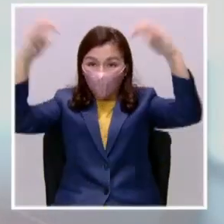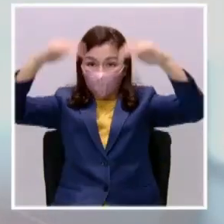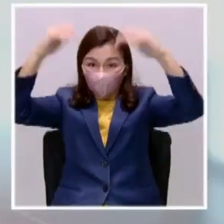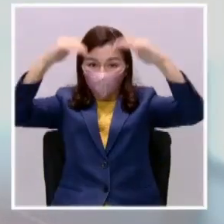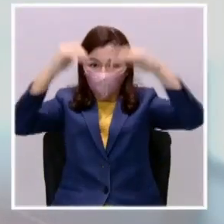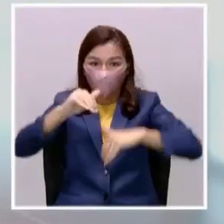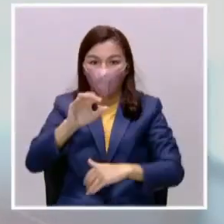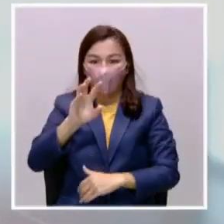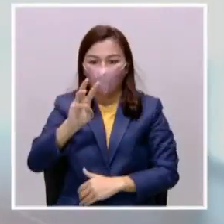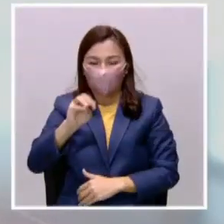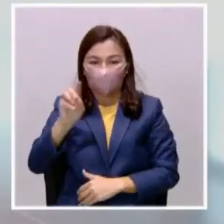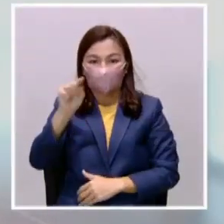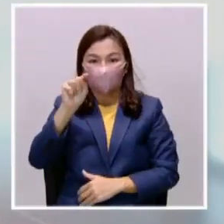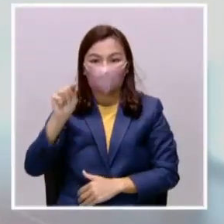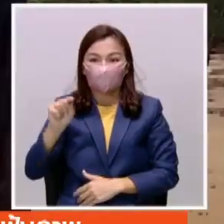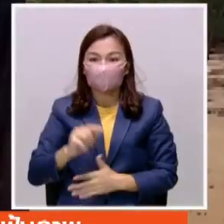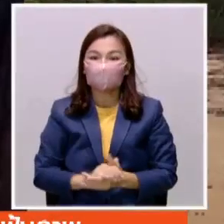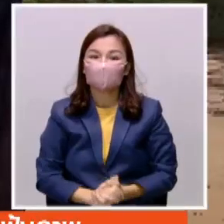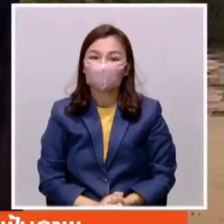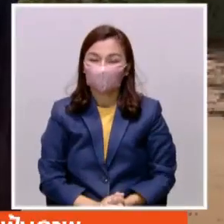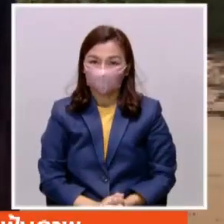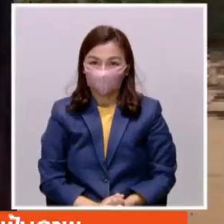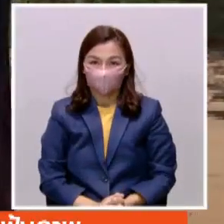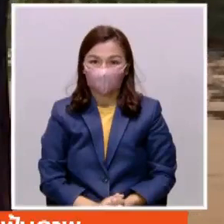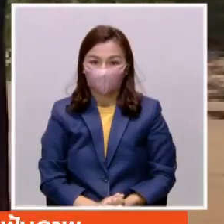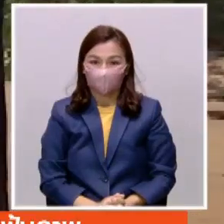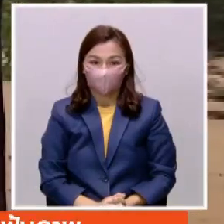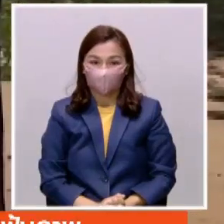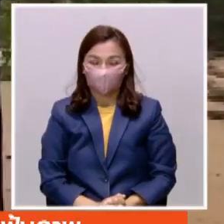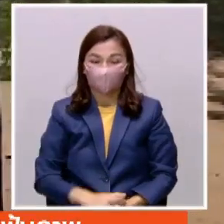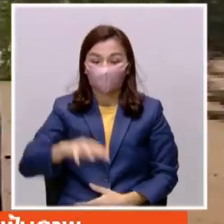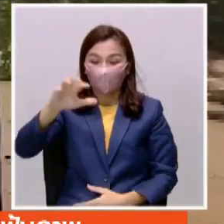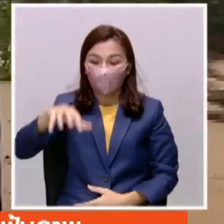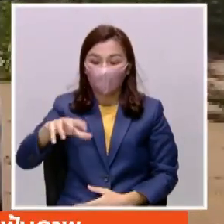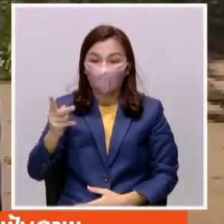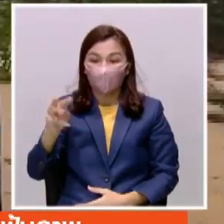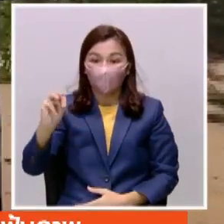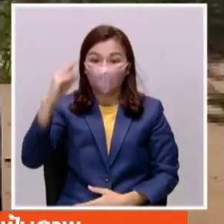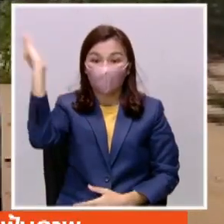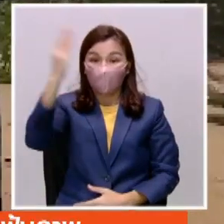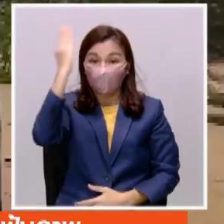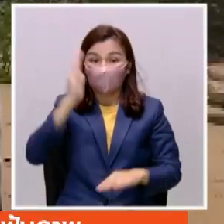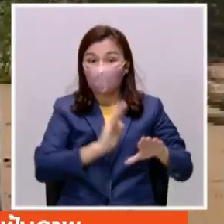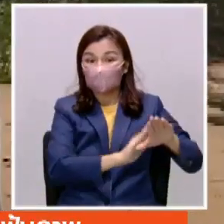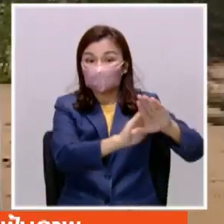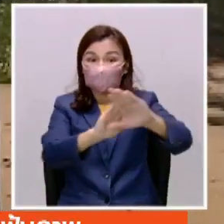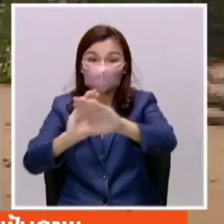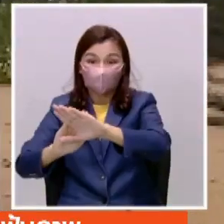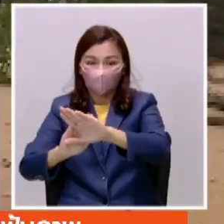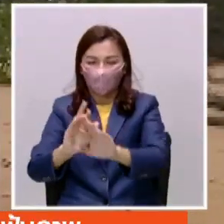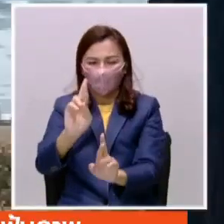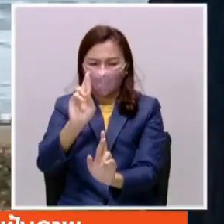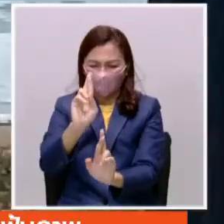ตกลงมาประมาณร้อยละ 60ของพื้นที่ค่ะและกรมอุตุนิยมวิทยาออกประกาศเตือนเป็นฉบับสุดท้าย